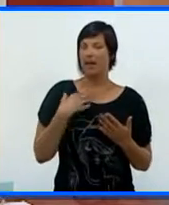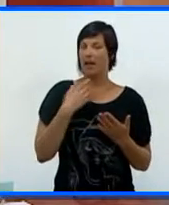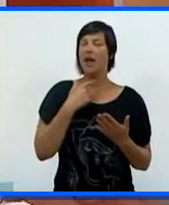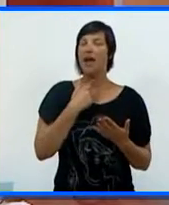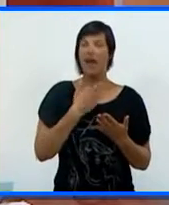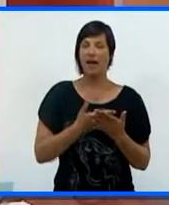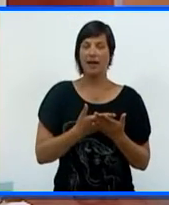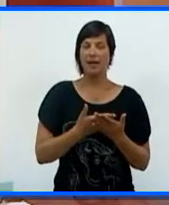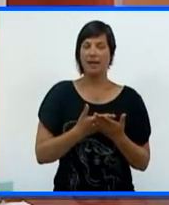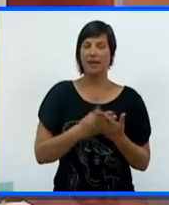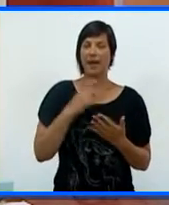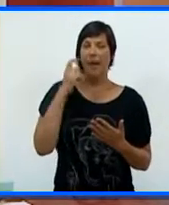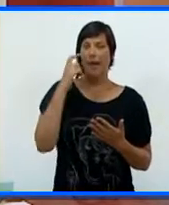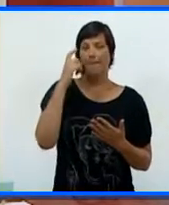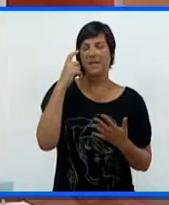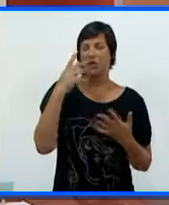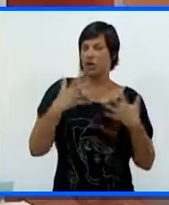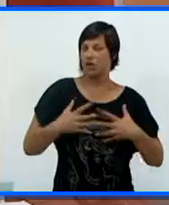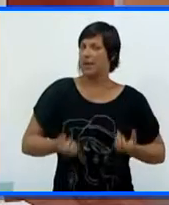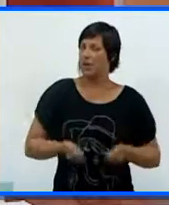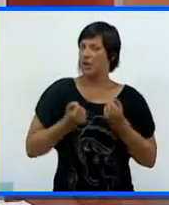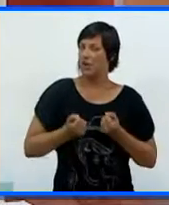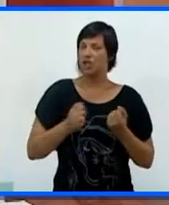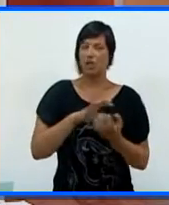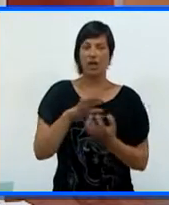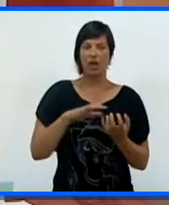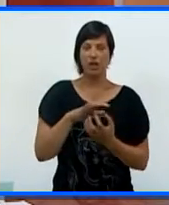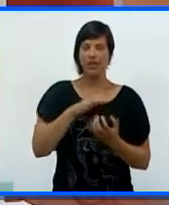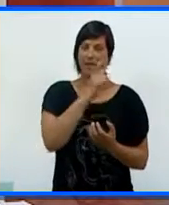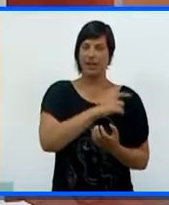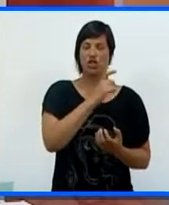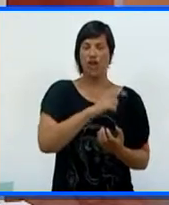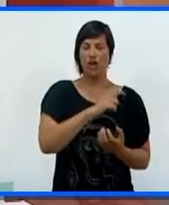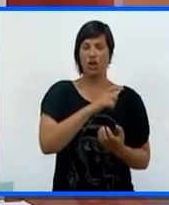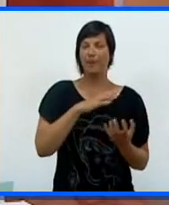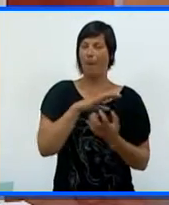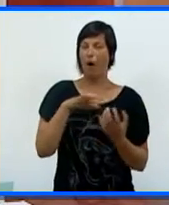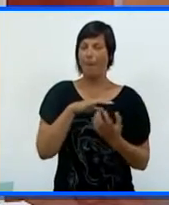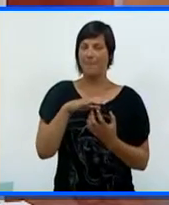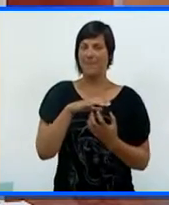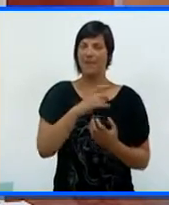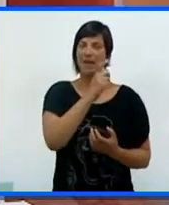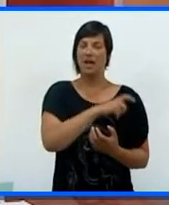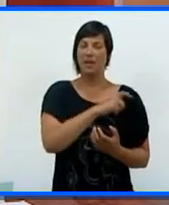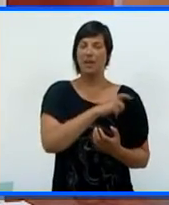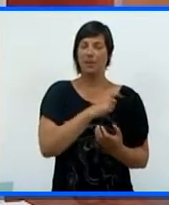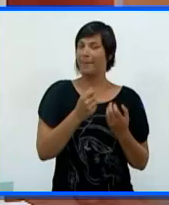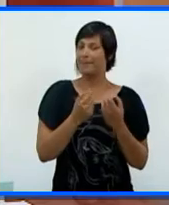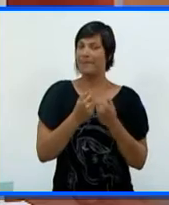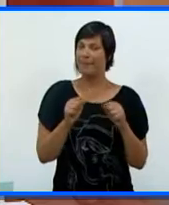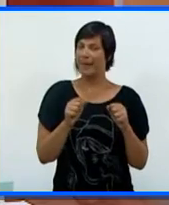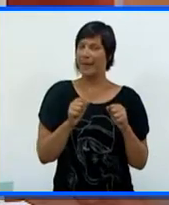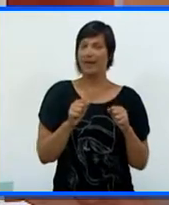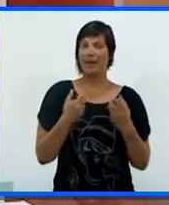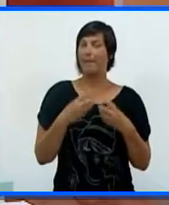je rana psihosocijalna podrška roditeljima i članovima normalno obitelji, osobama sa